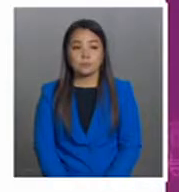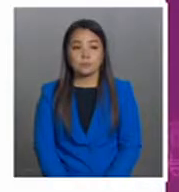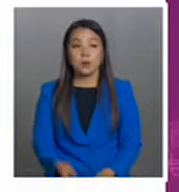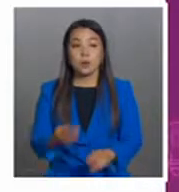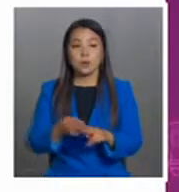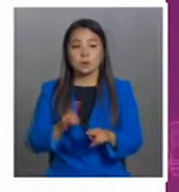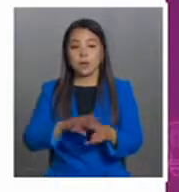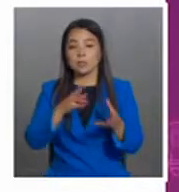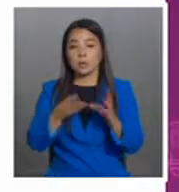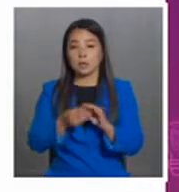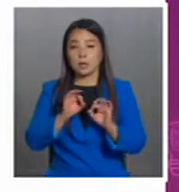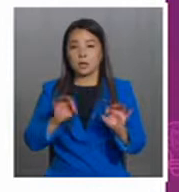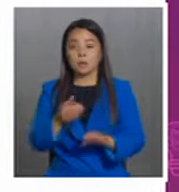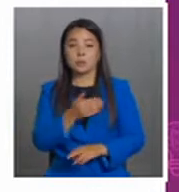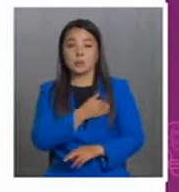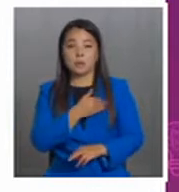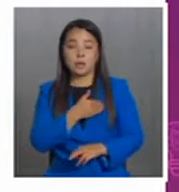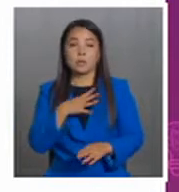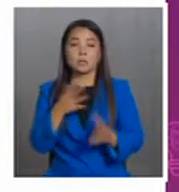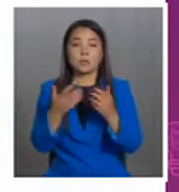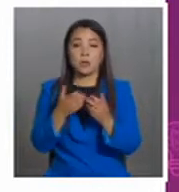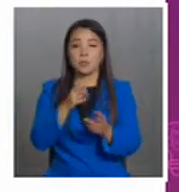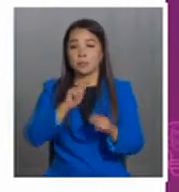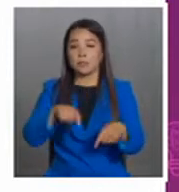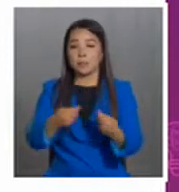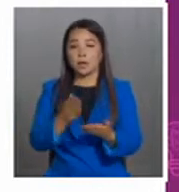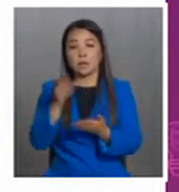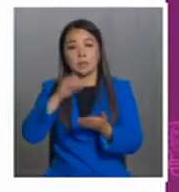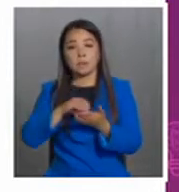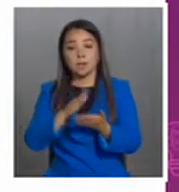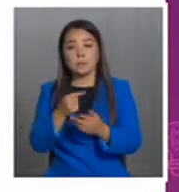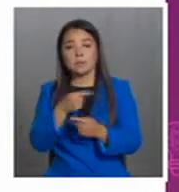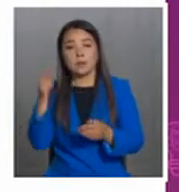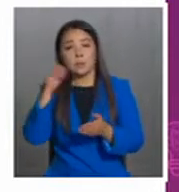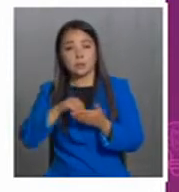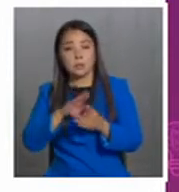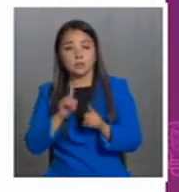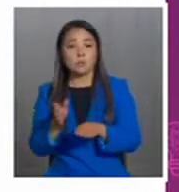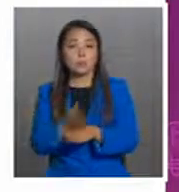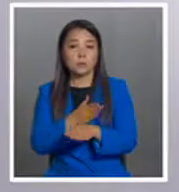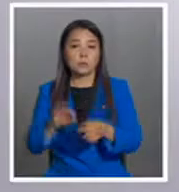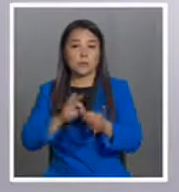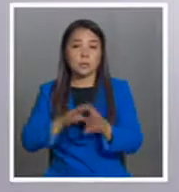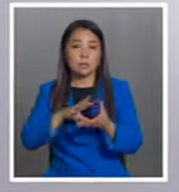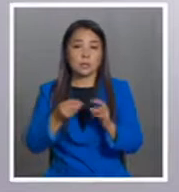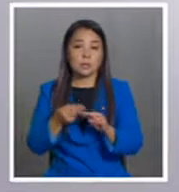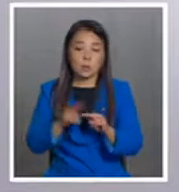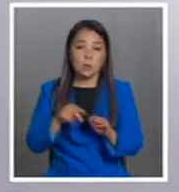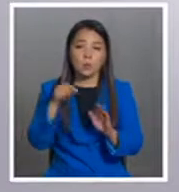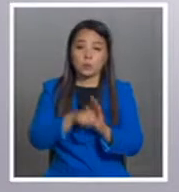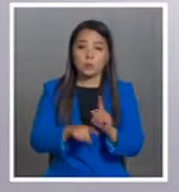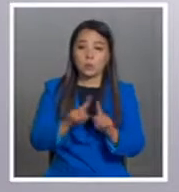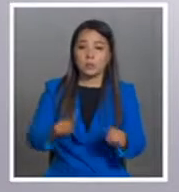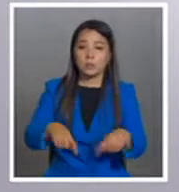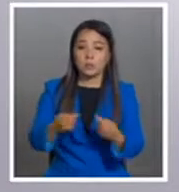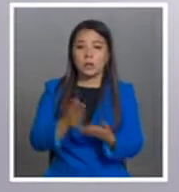Осының анықтамасын айтатын болсақ, шаманы берілген сандарға кері пропорционал бөліктерге бөлу үшін, оны осы